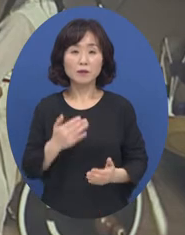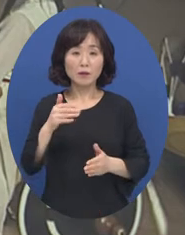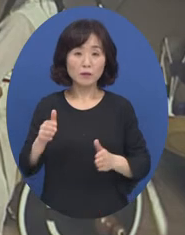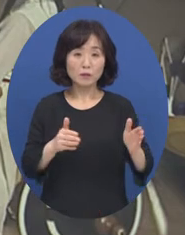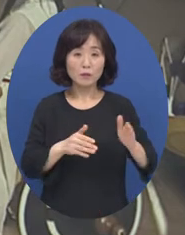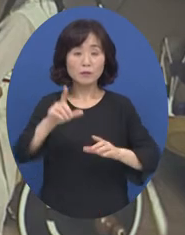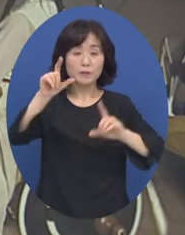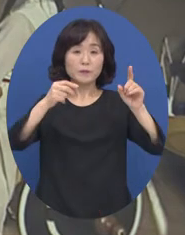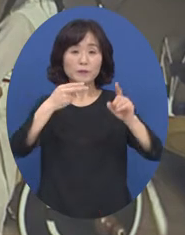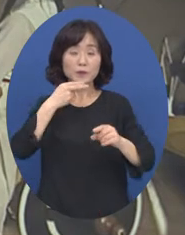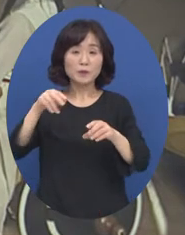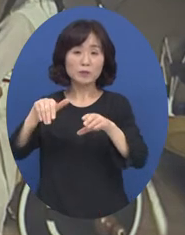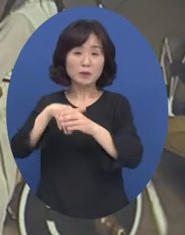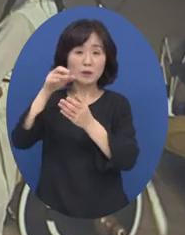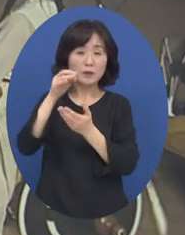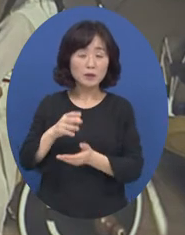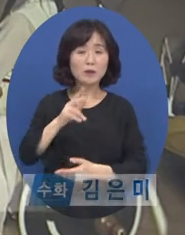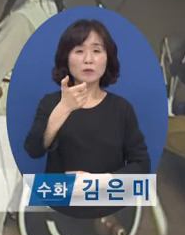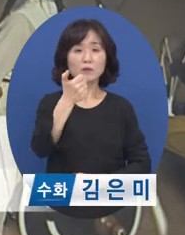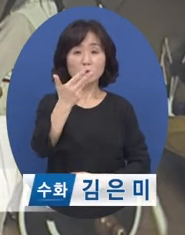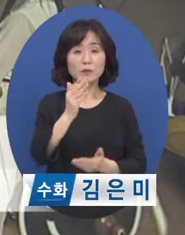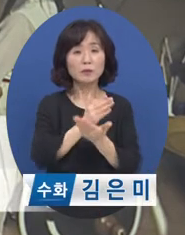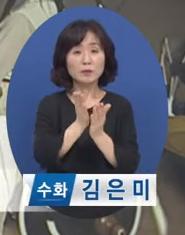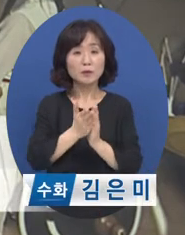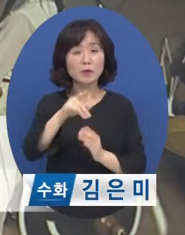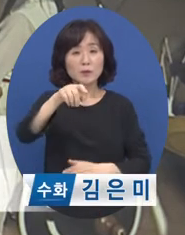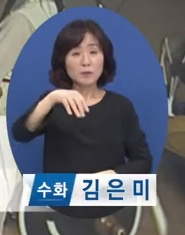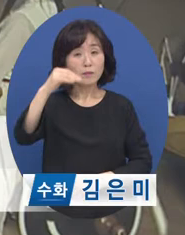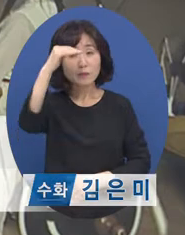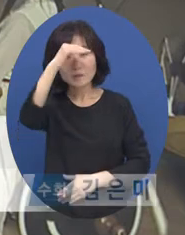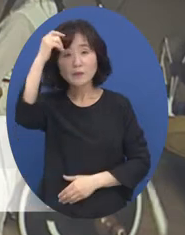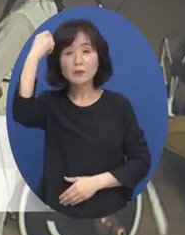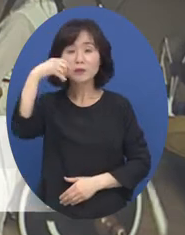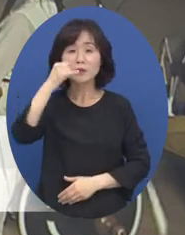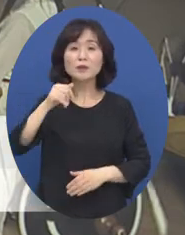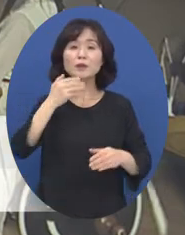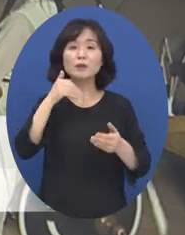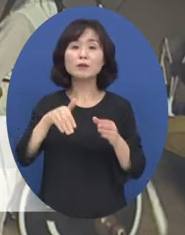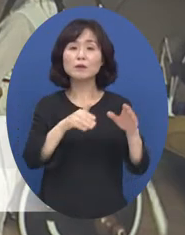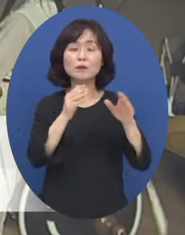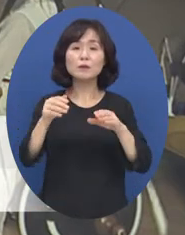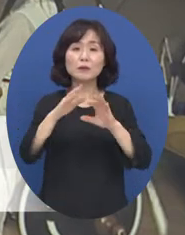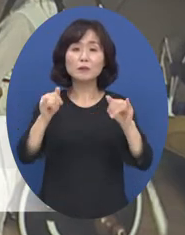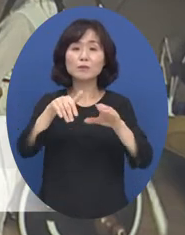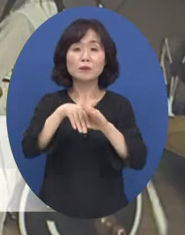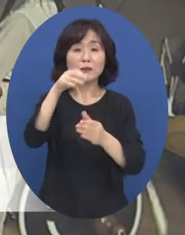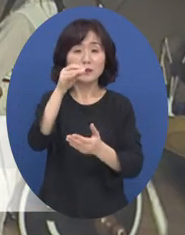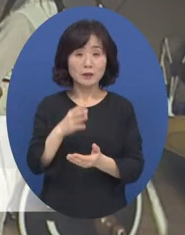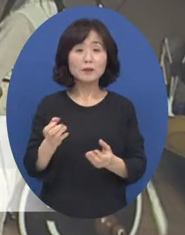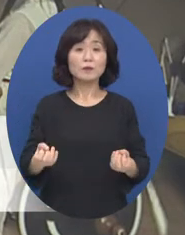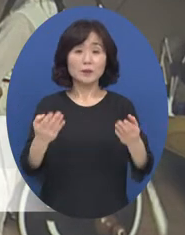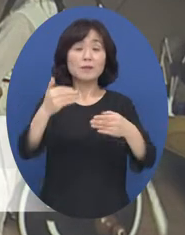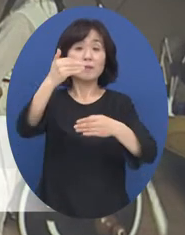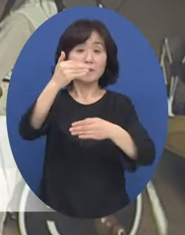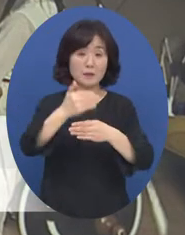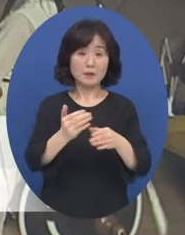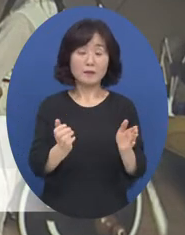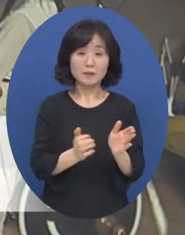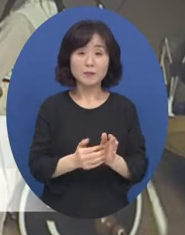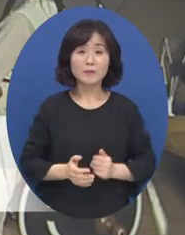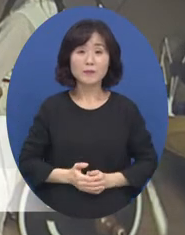경기도 무형문화재 68종목을 한 자리에서 감상할 수 있는 경기도 인간문화대 재축제가 성황리에 막을